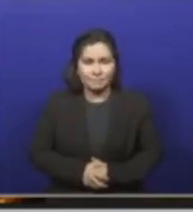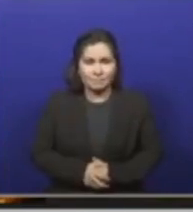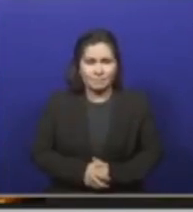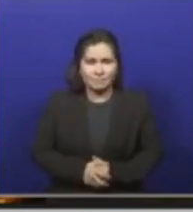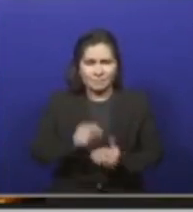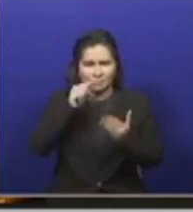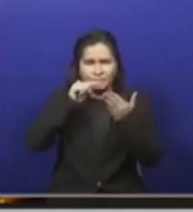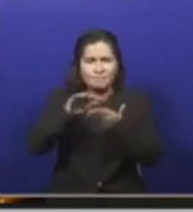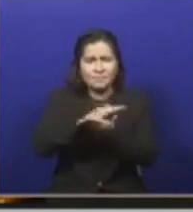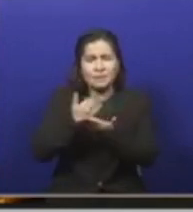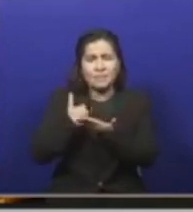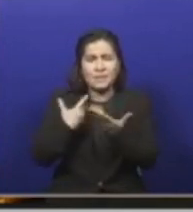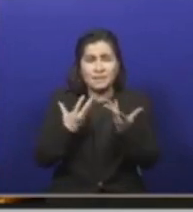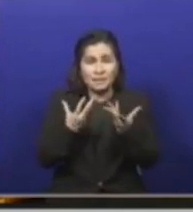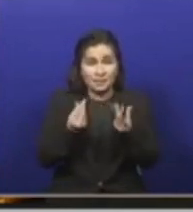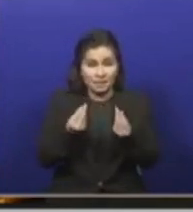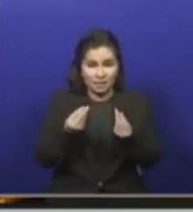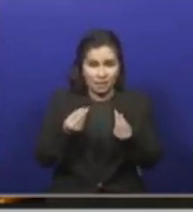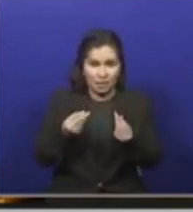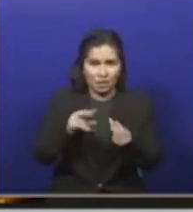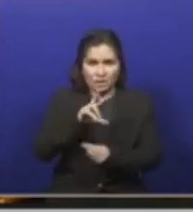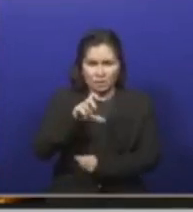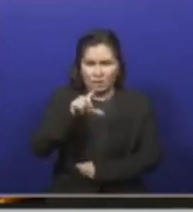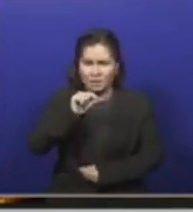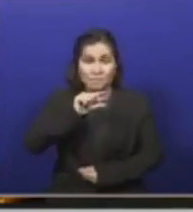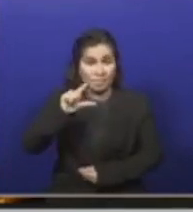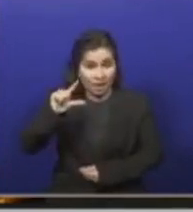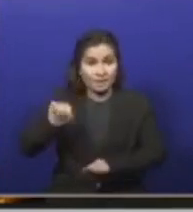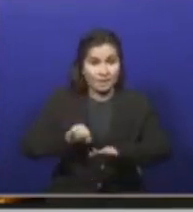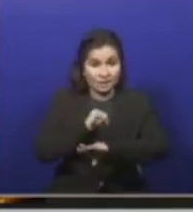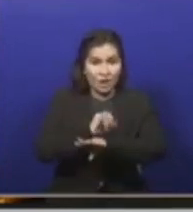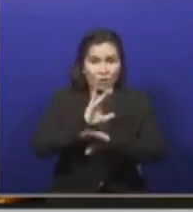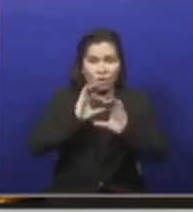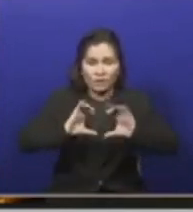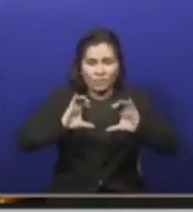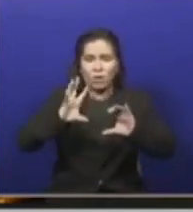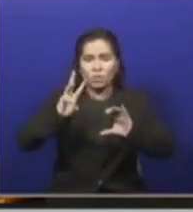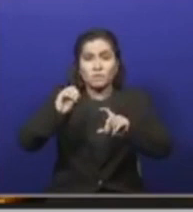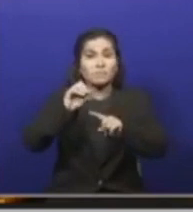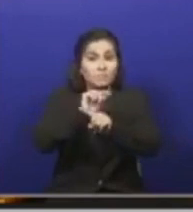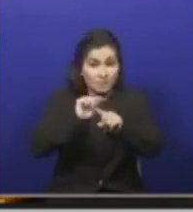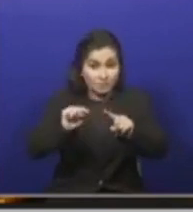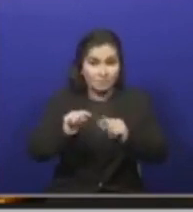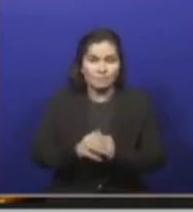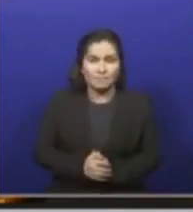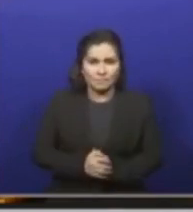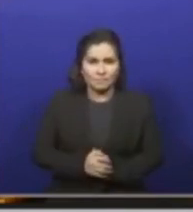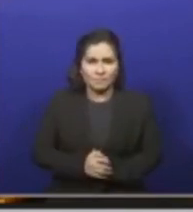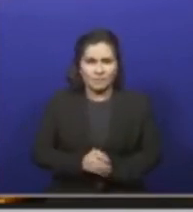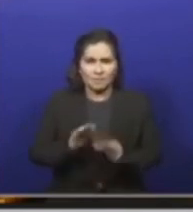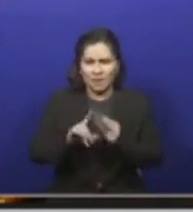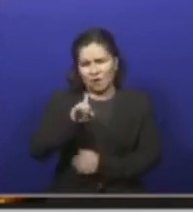ประเทศไทยเรามีพื้นที่320ล้านไร่นะครับเป็นของรัฐไป 60% หรือประมาณ190ล้าน